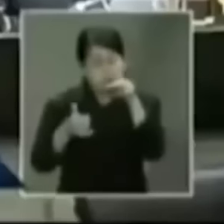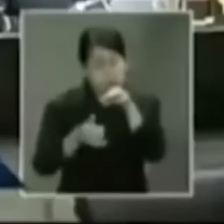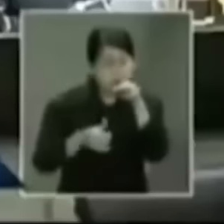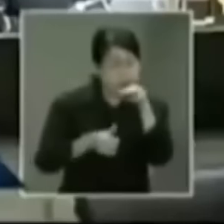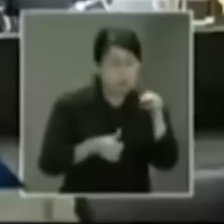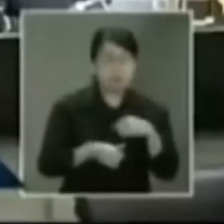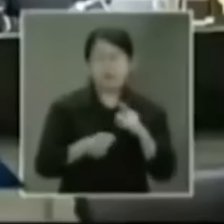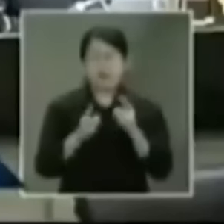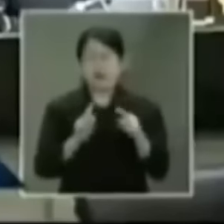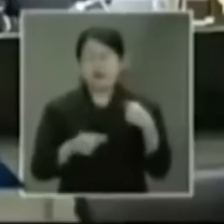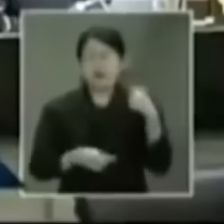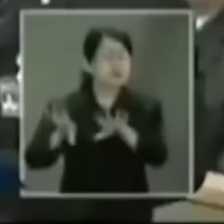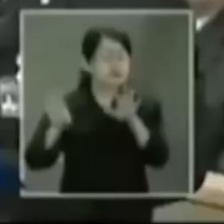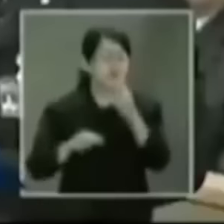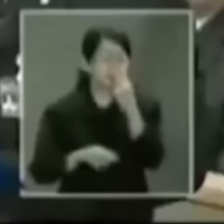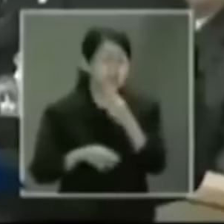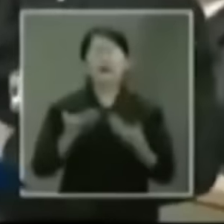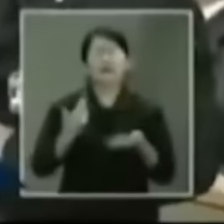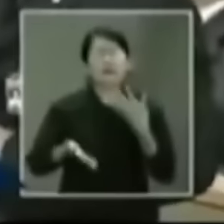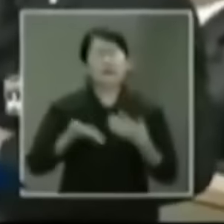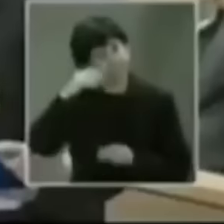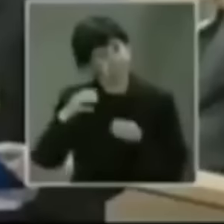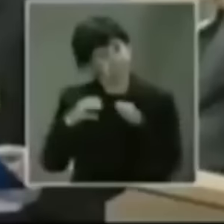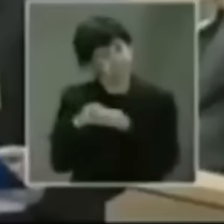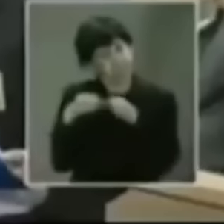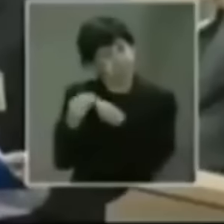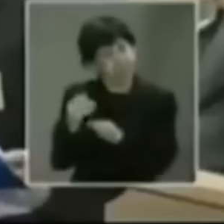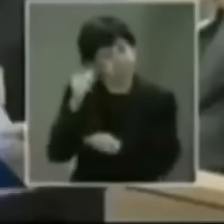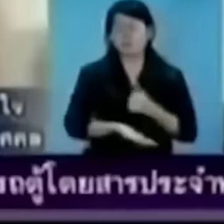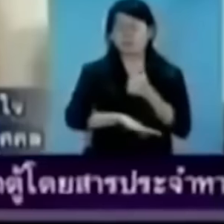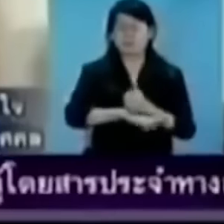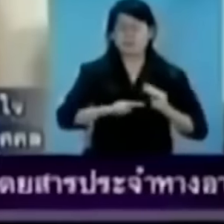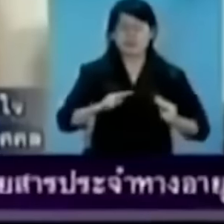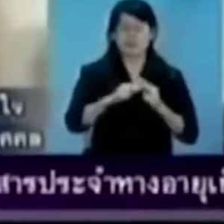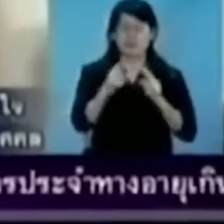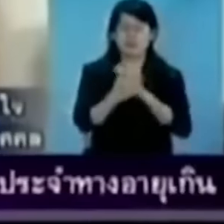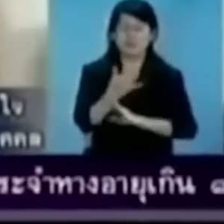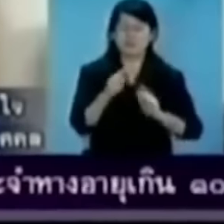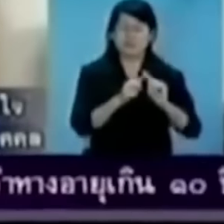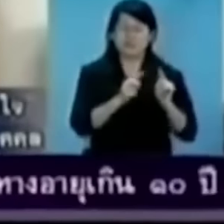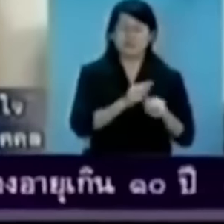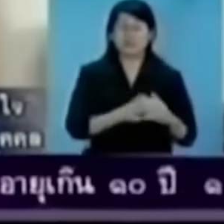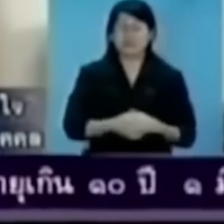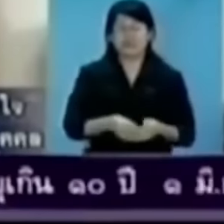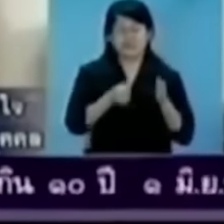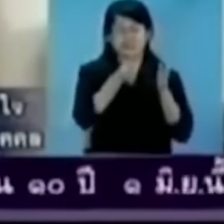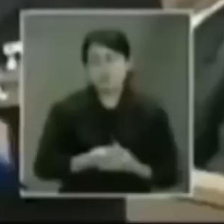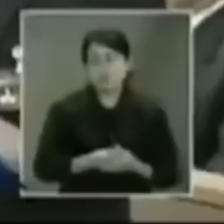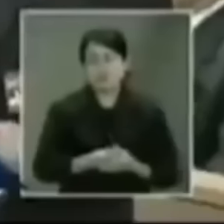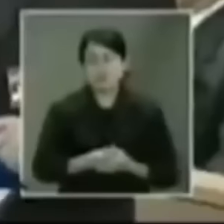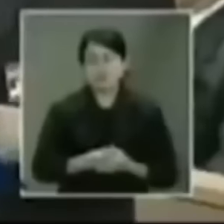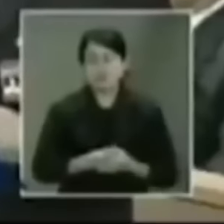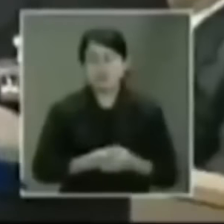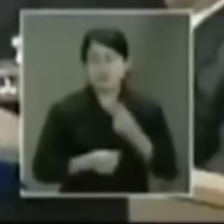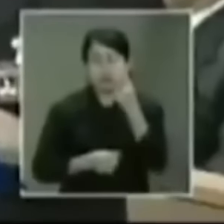บอกเอาเป็ดไปปล่อย2ตัวเป็นสัญลักษณ์เป็ดเหลิมผมยังบอกพันตำรวจโททกสินซึ่งถูกกล่าวหาเป็นผู้ก่อการร้ายว่าเ